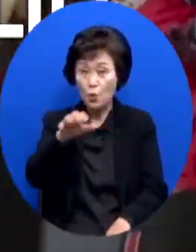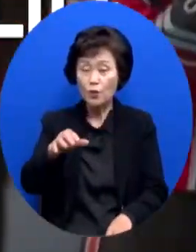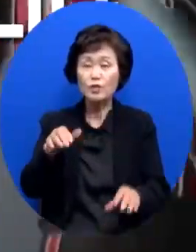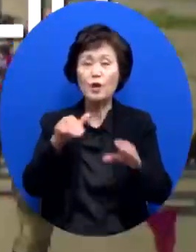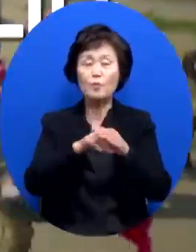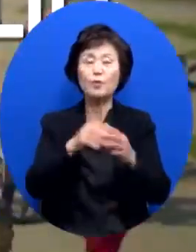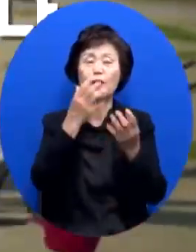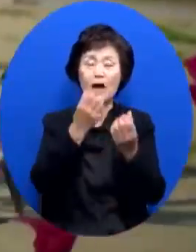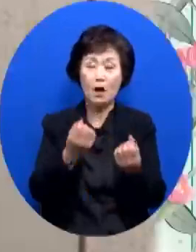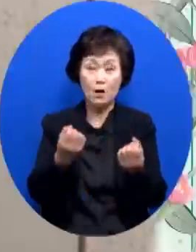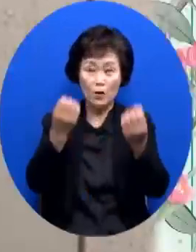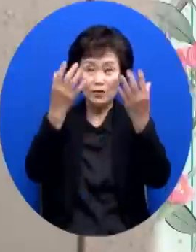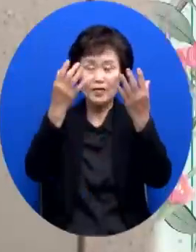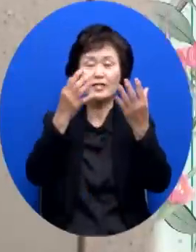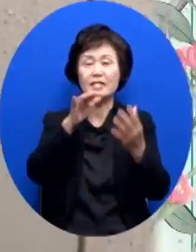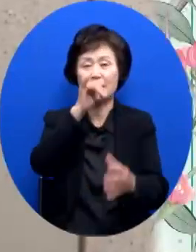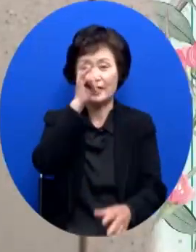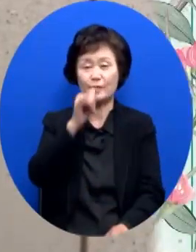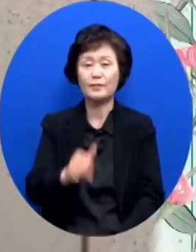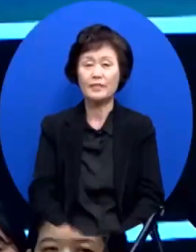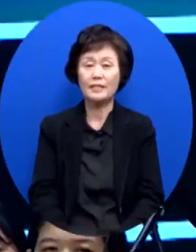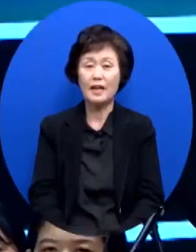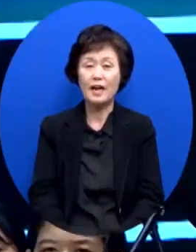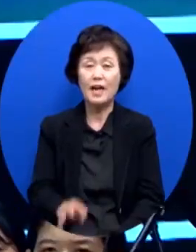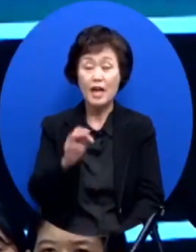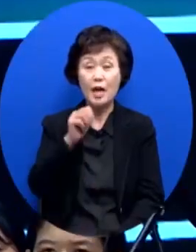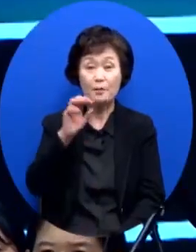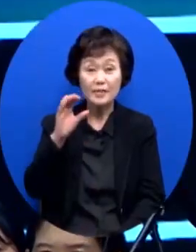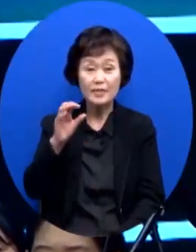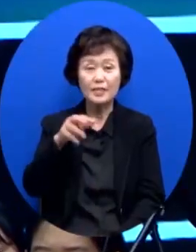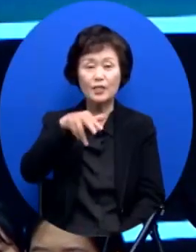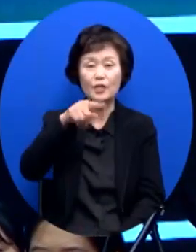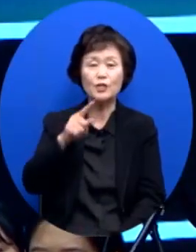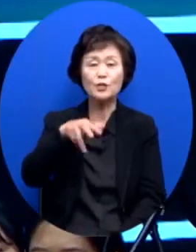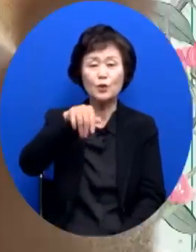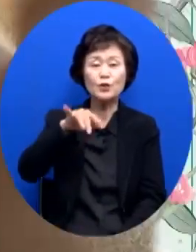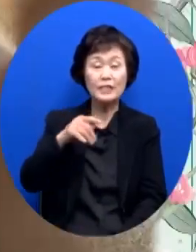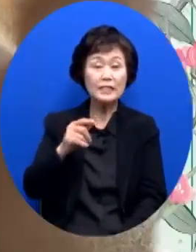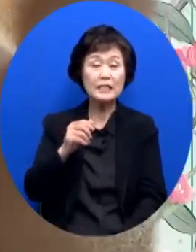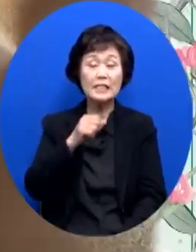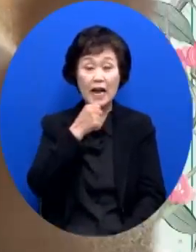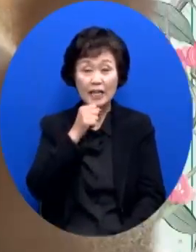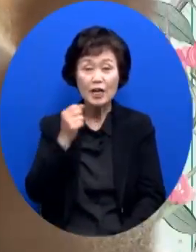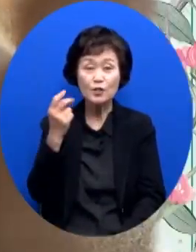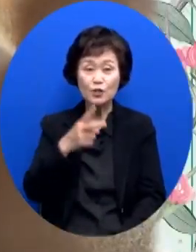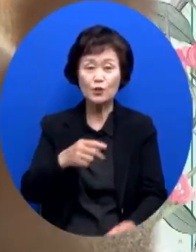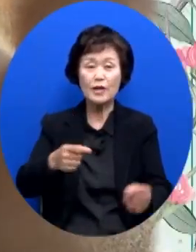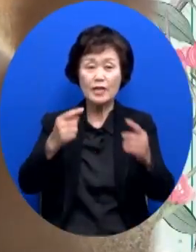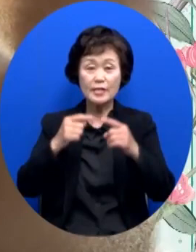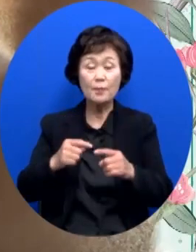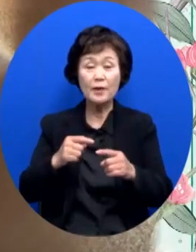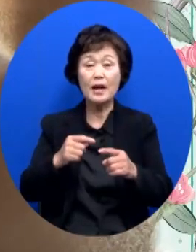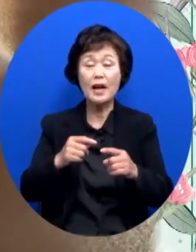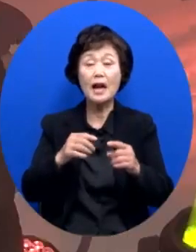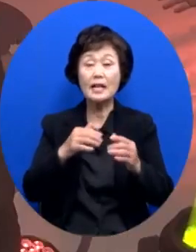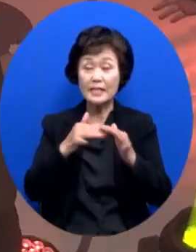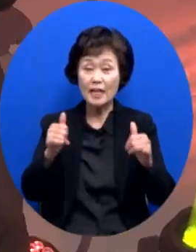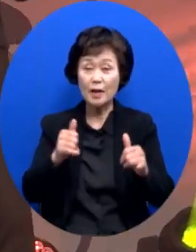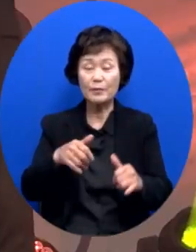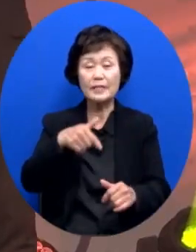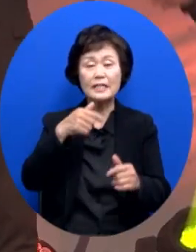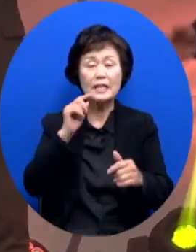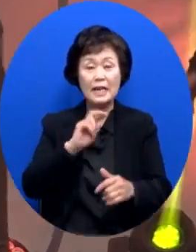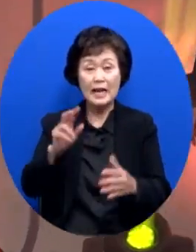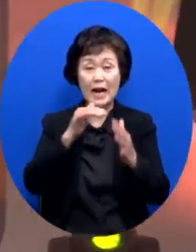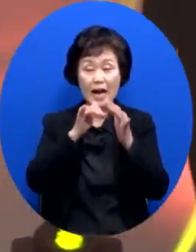행진이 펼쳐집니다. MC는 이지혜, 조진성 아나운서가 맡으며 참가 인원에는 가수 노사연,